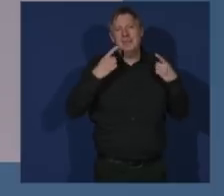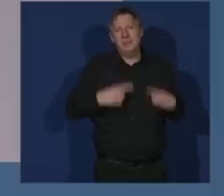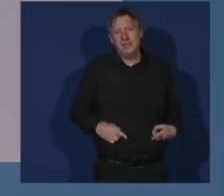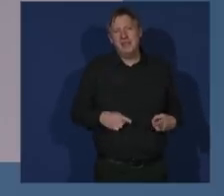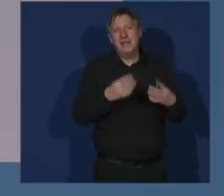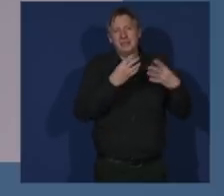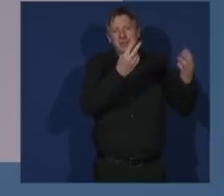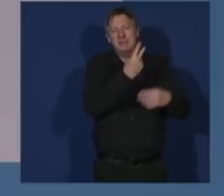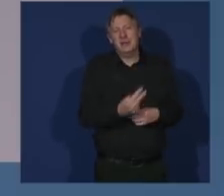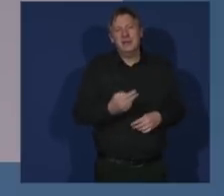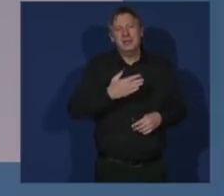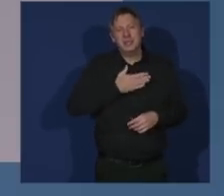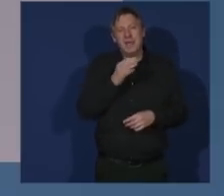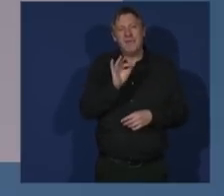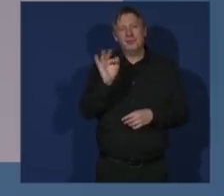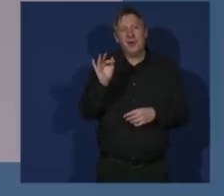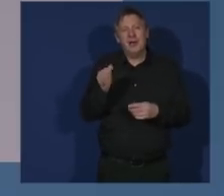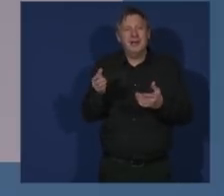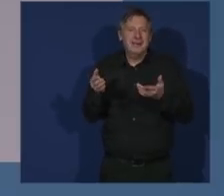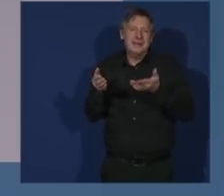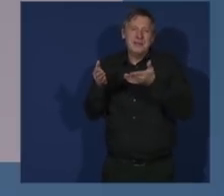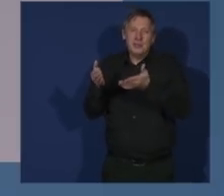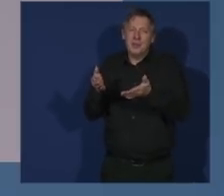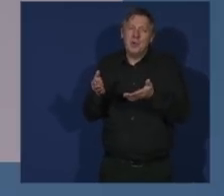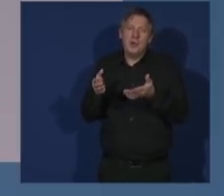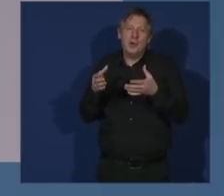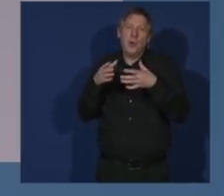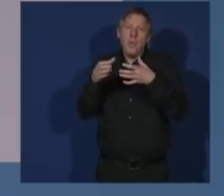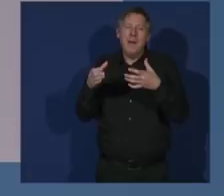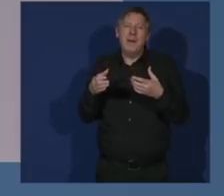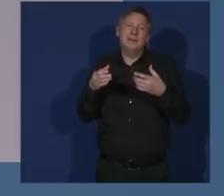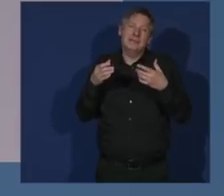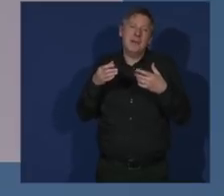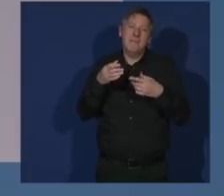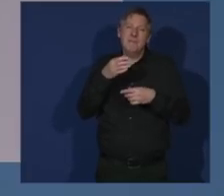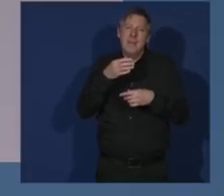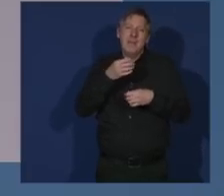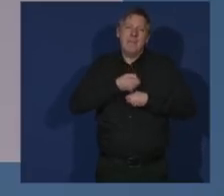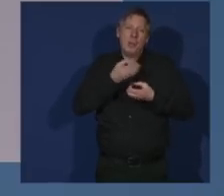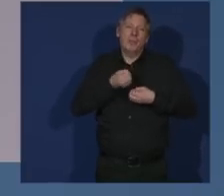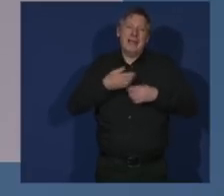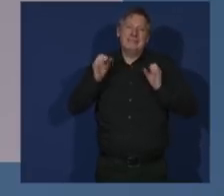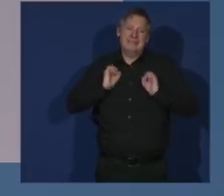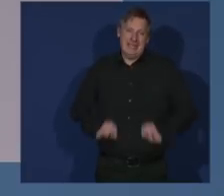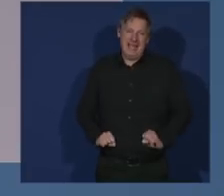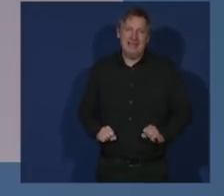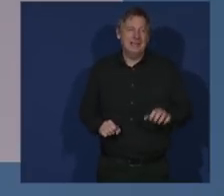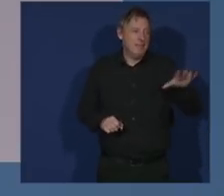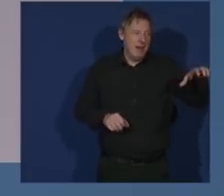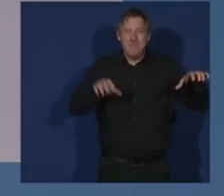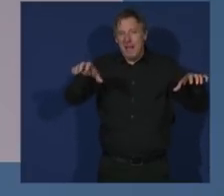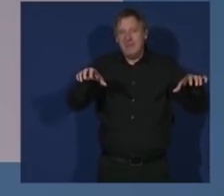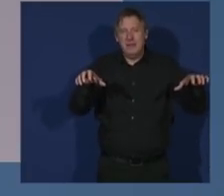cher François, président du groupe parlementaire au Sénat, ce travail, il faudra que nous le menions ensemble. Et je sais que vous y êtes